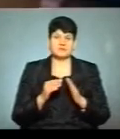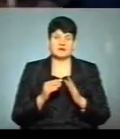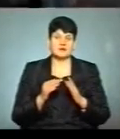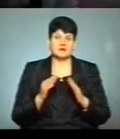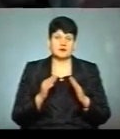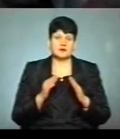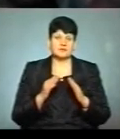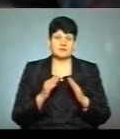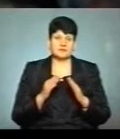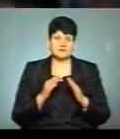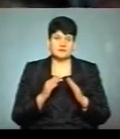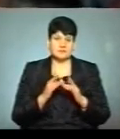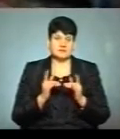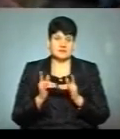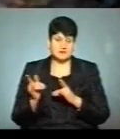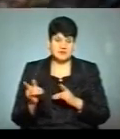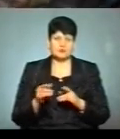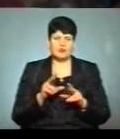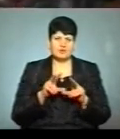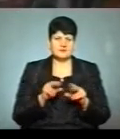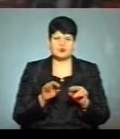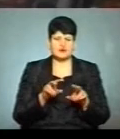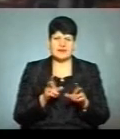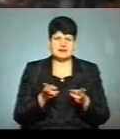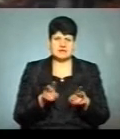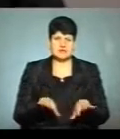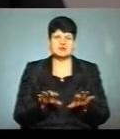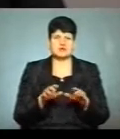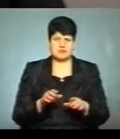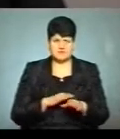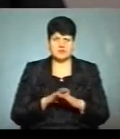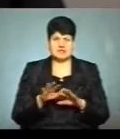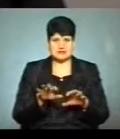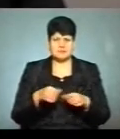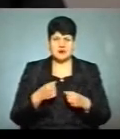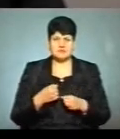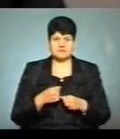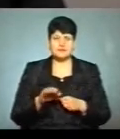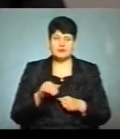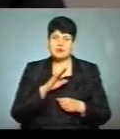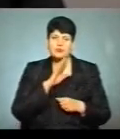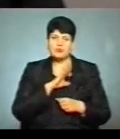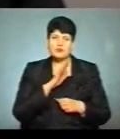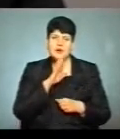не залишить. І дотримала слова. Забрала їх з інтернату. Потім була мама...